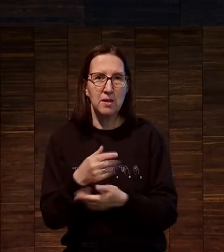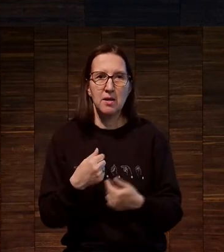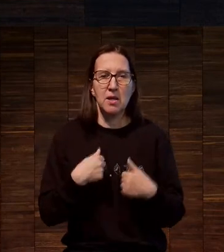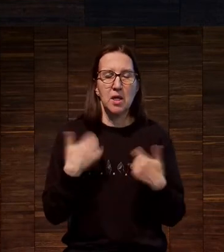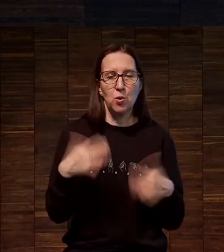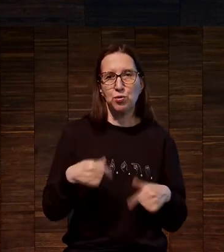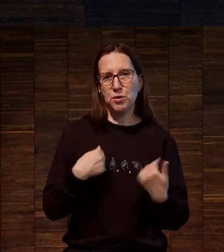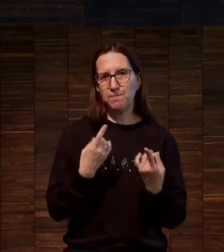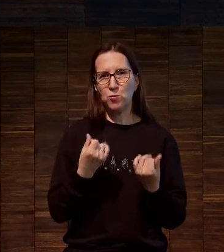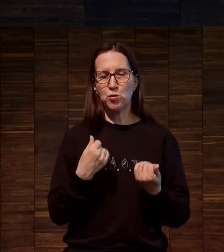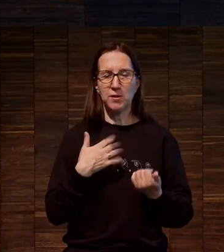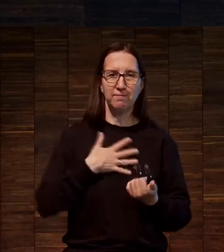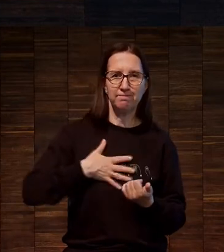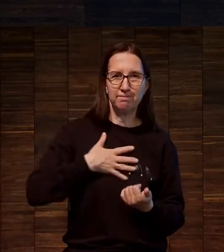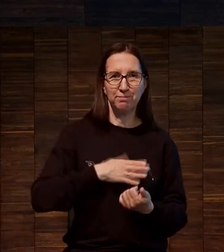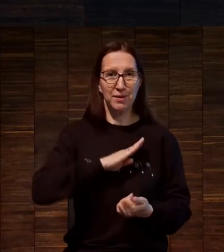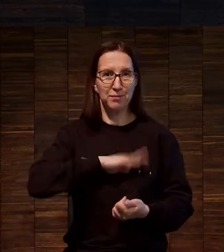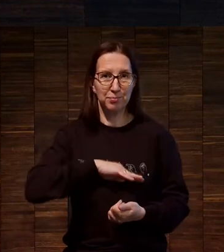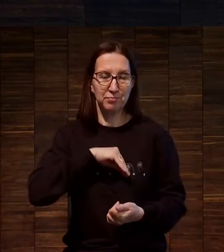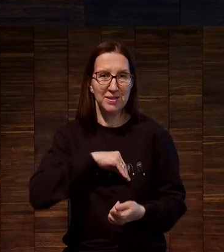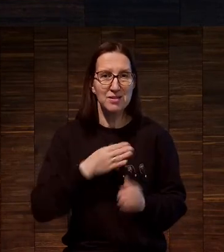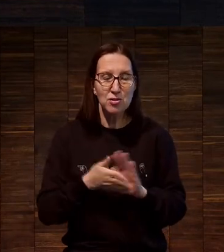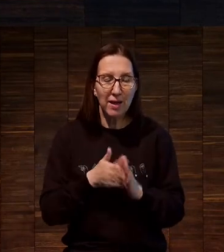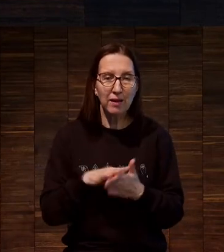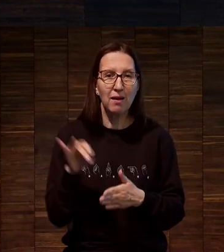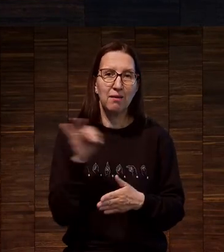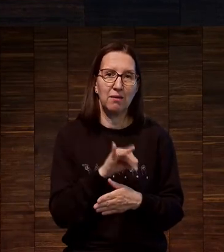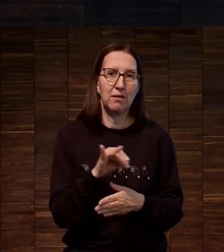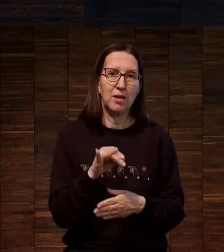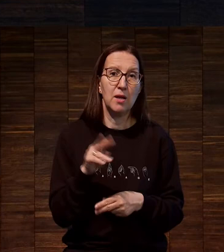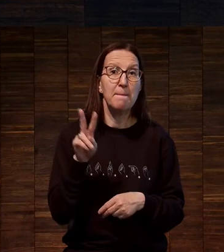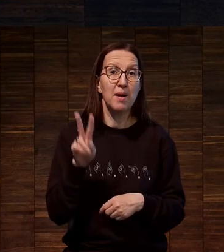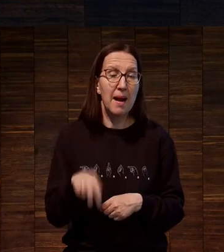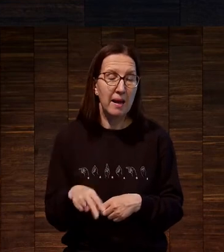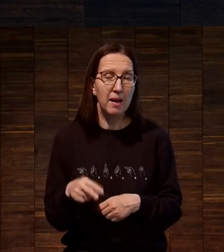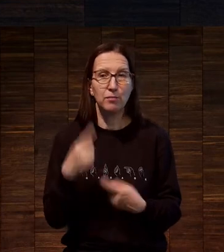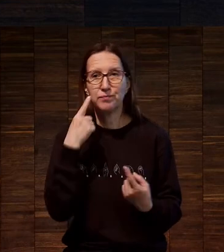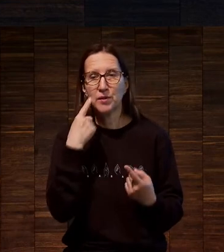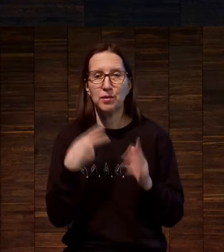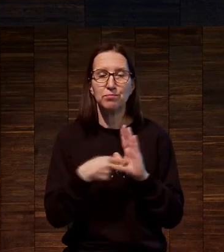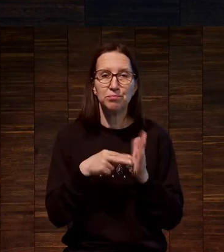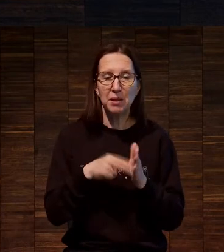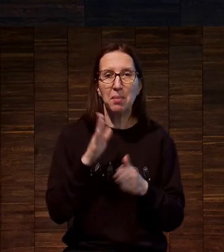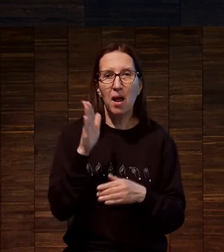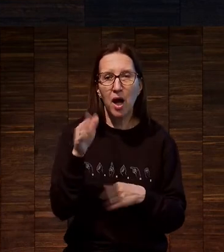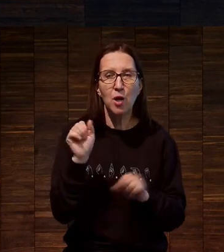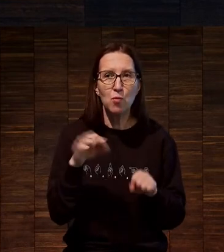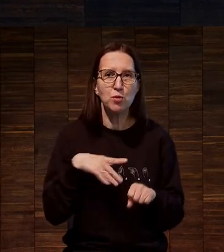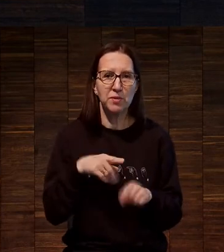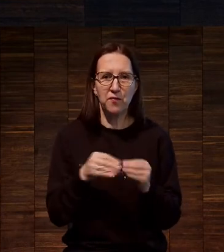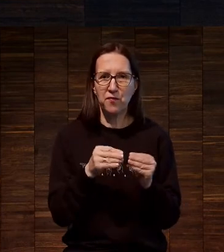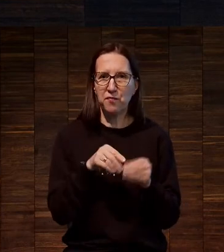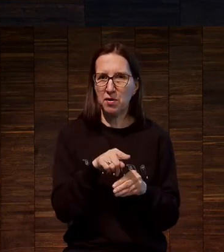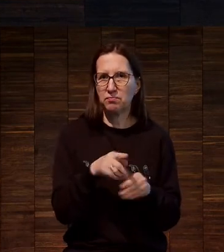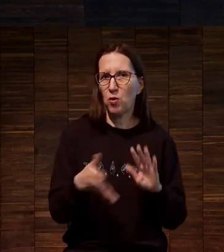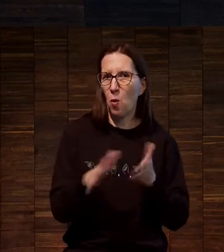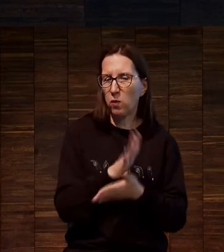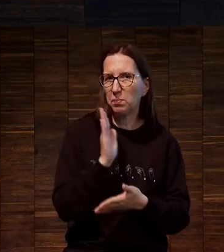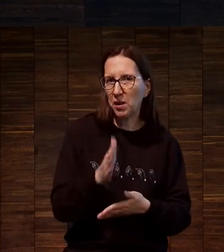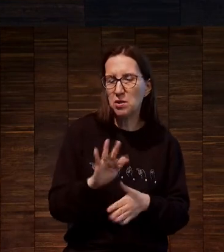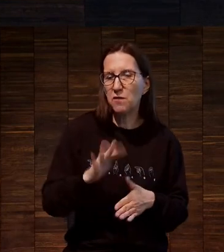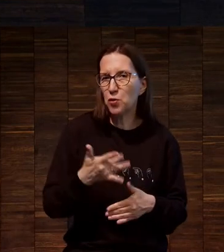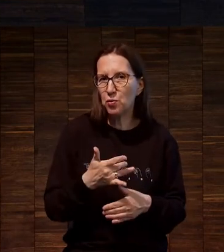подогретом состоянии, скажем так. Вот. И параллельно, предполагая, что маркет может отмениться, мы с моим